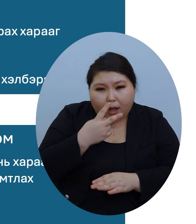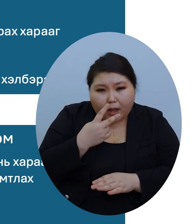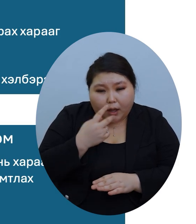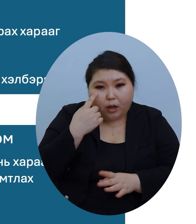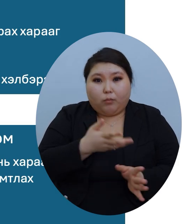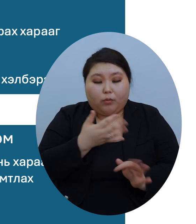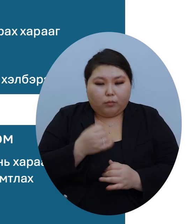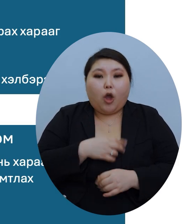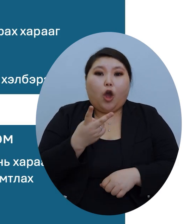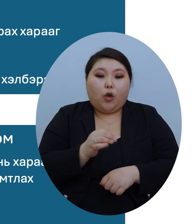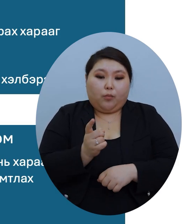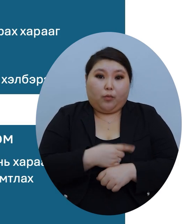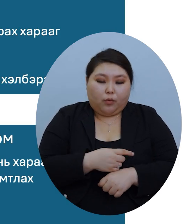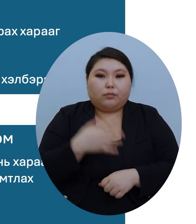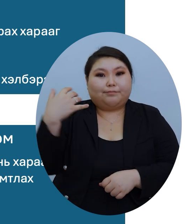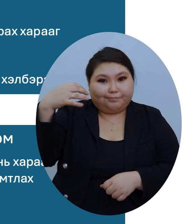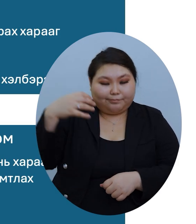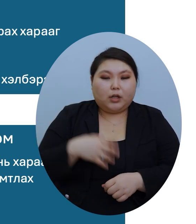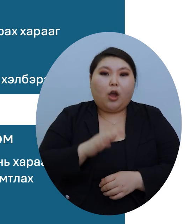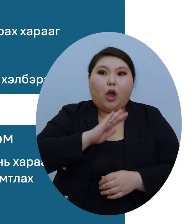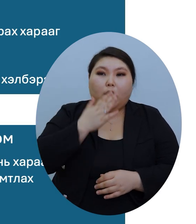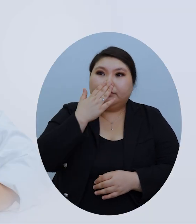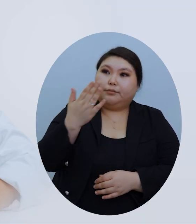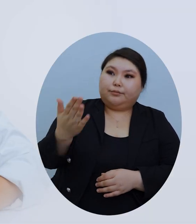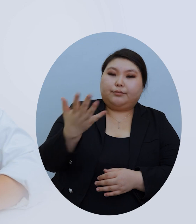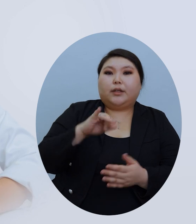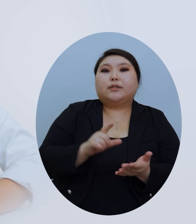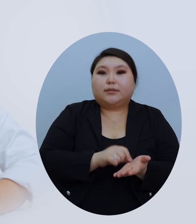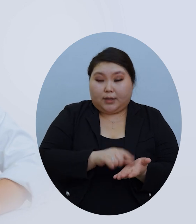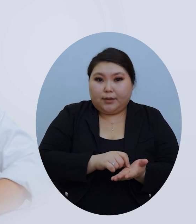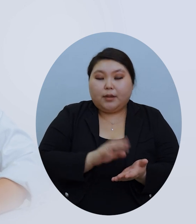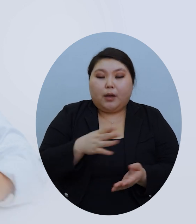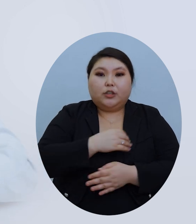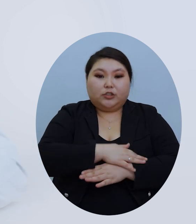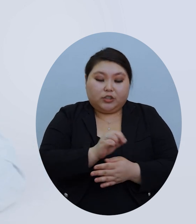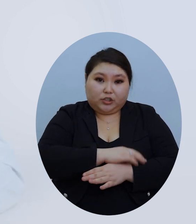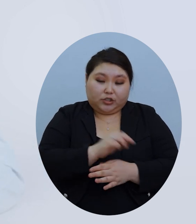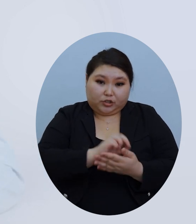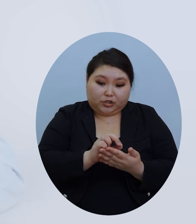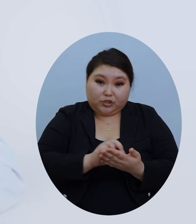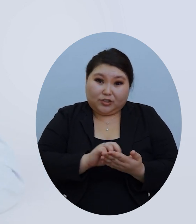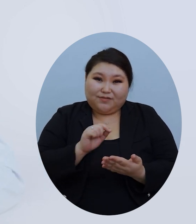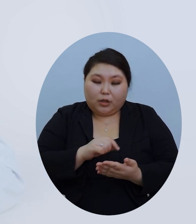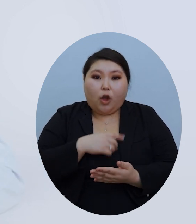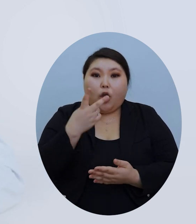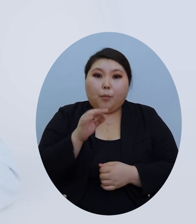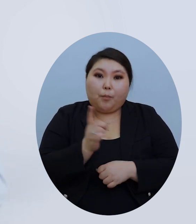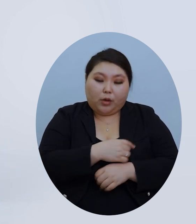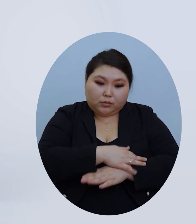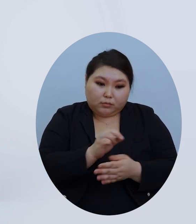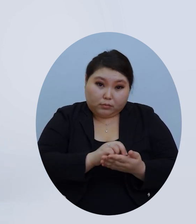завсарлаж холын юм харж авах хэрэгтэй. Тэгэхээр хичээл хийж байгаа хүүхэд 20 минут хичээллээд 20 секундын хугацаанд